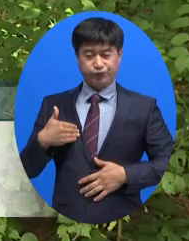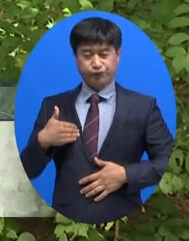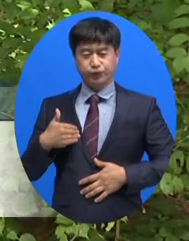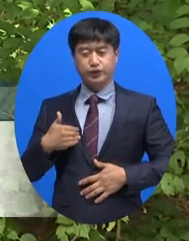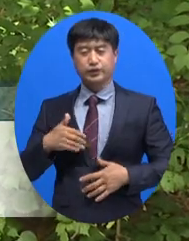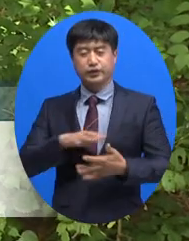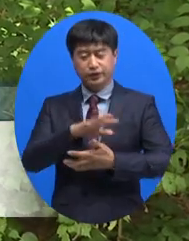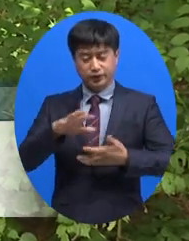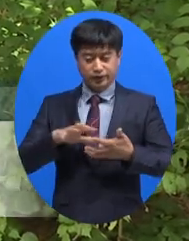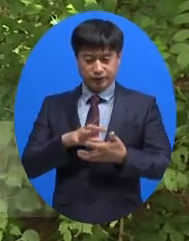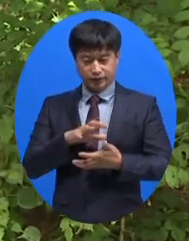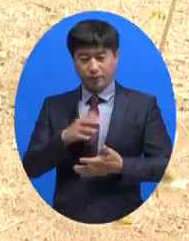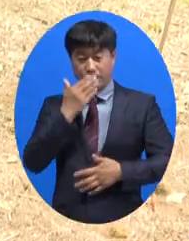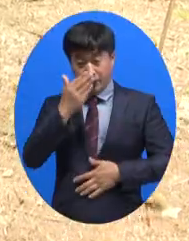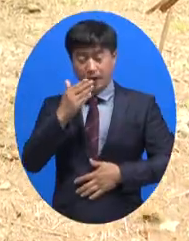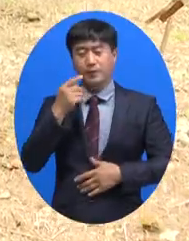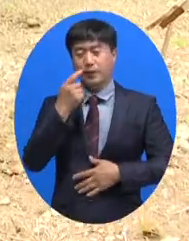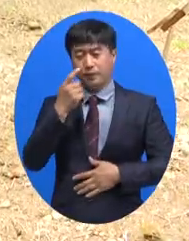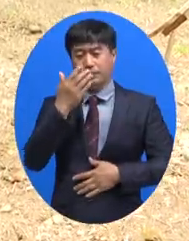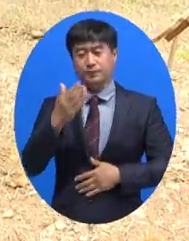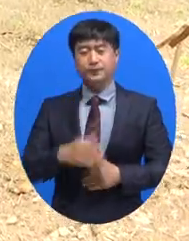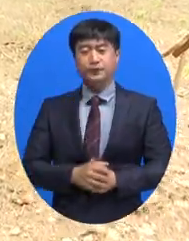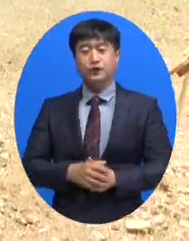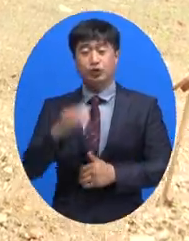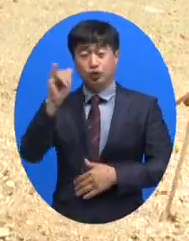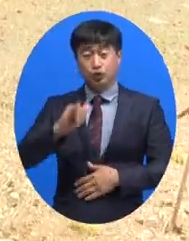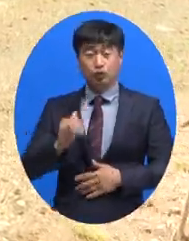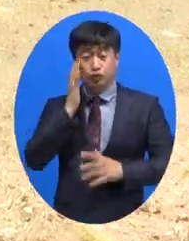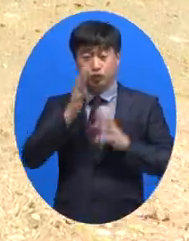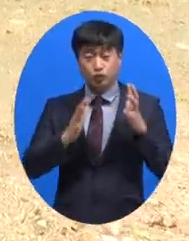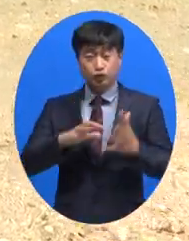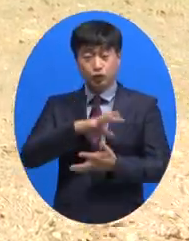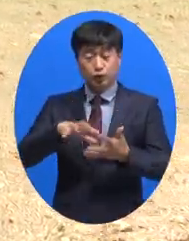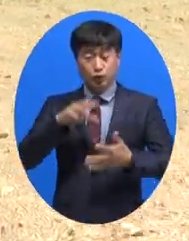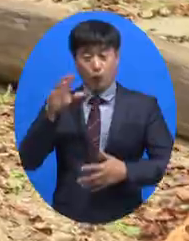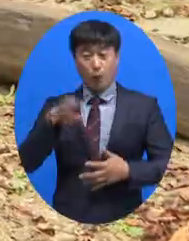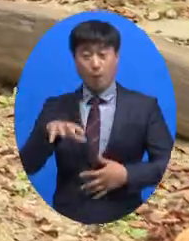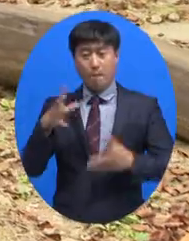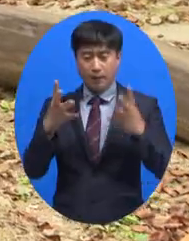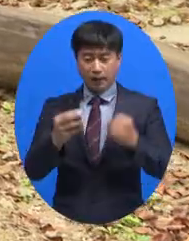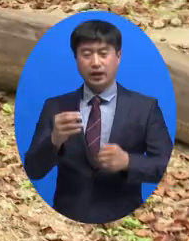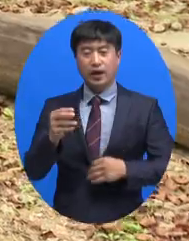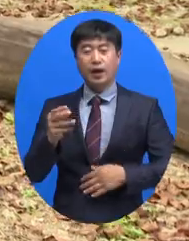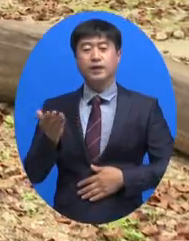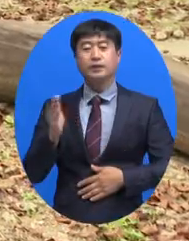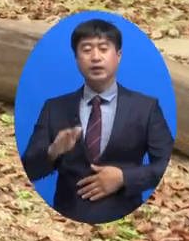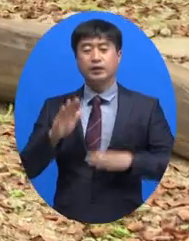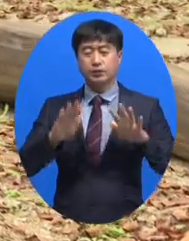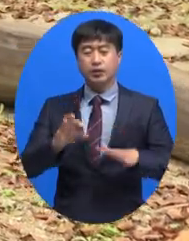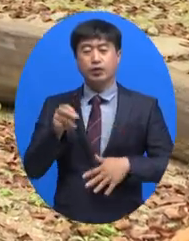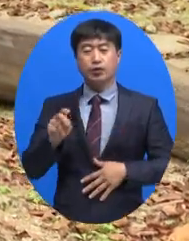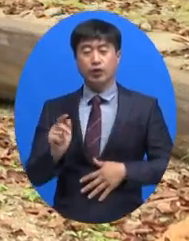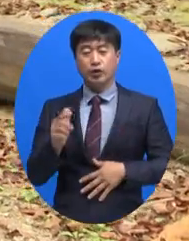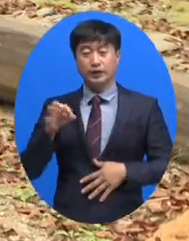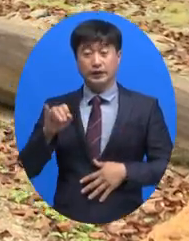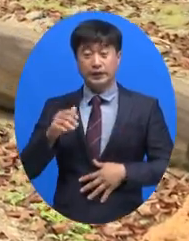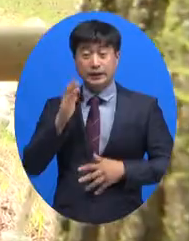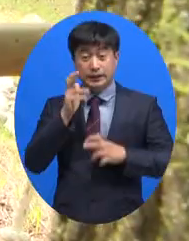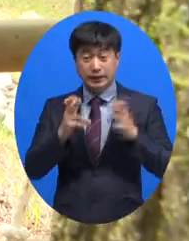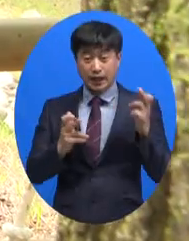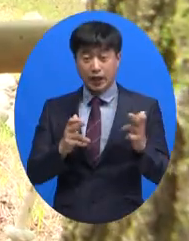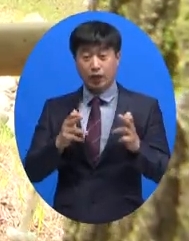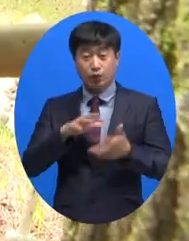것을 배울 수 있을 것 같아요. 전국적으로 이런 숲놀이터는 사실 꽤 있지만 이번에 조성된